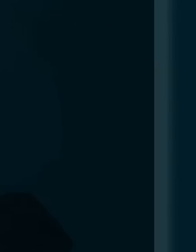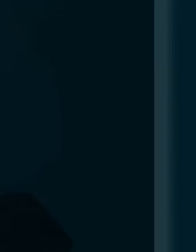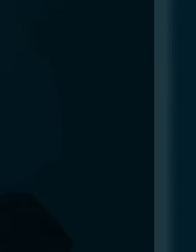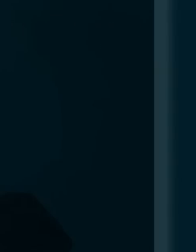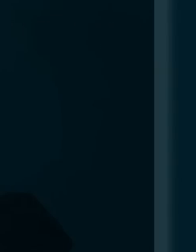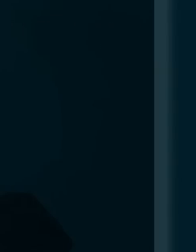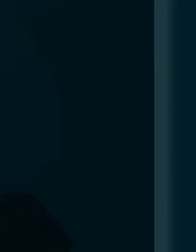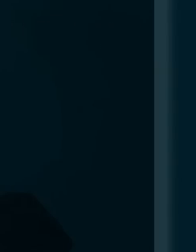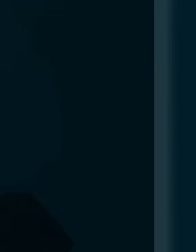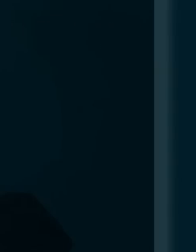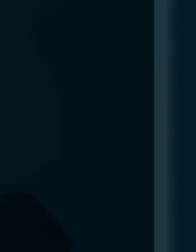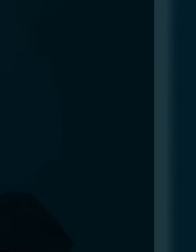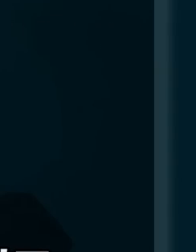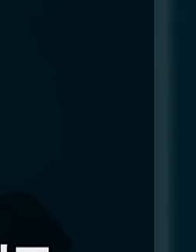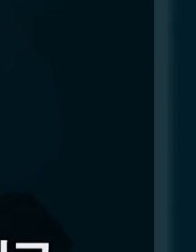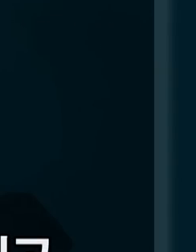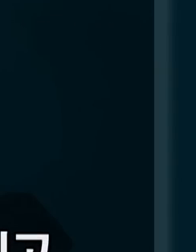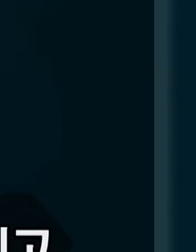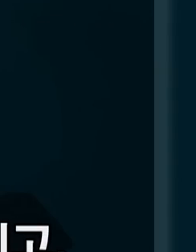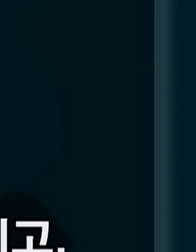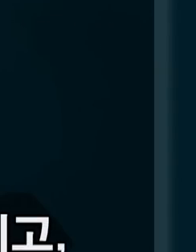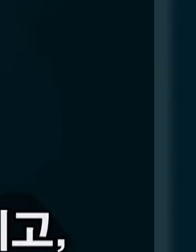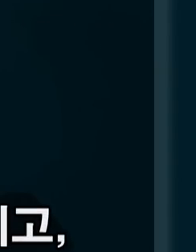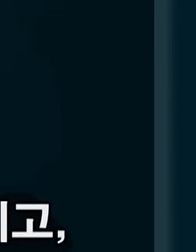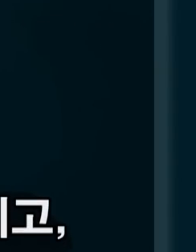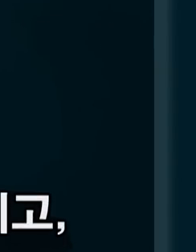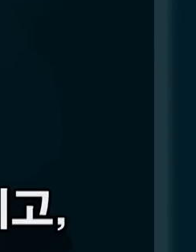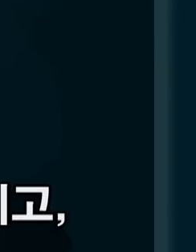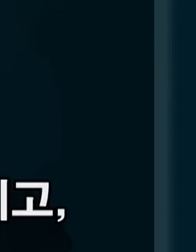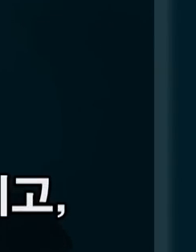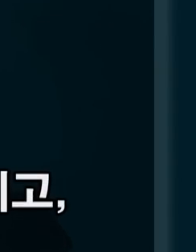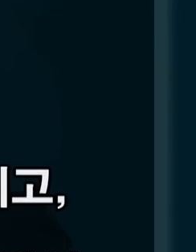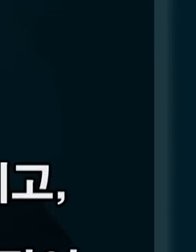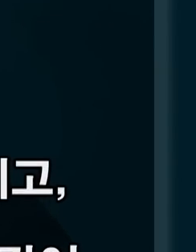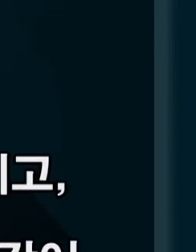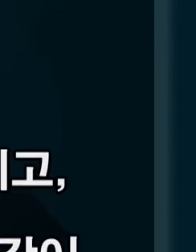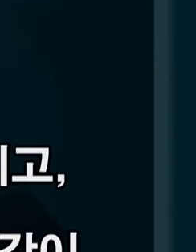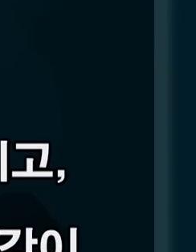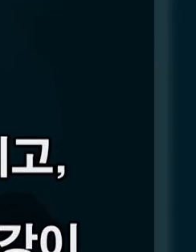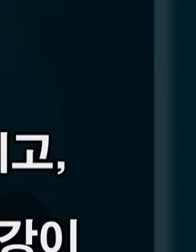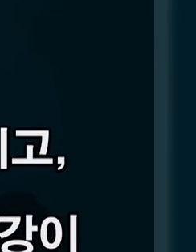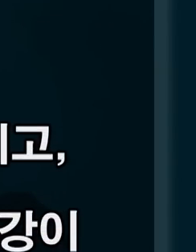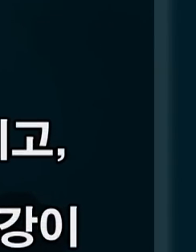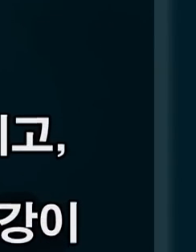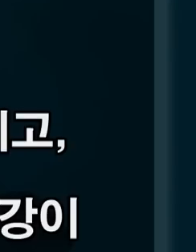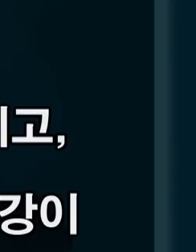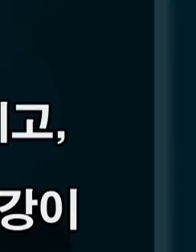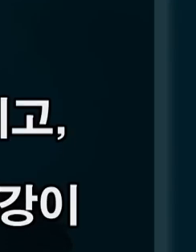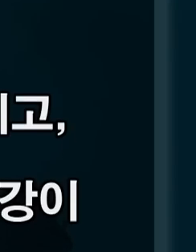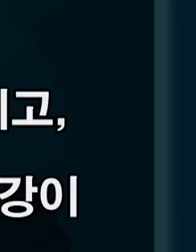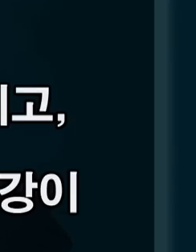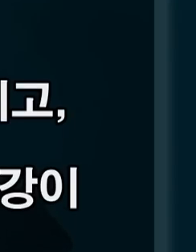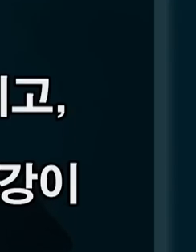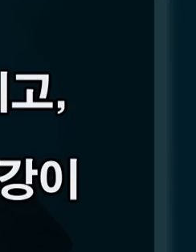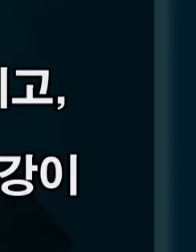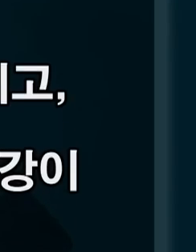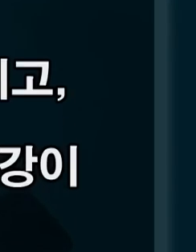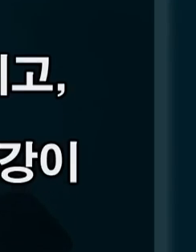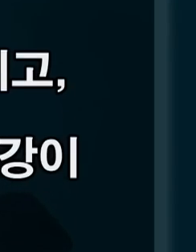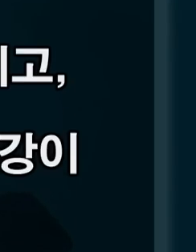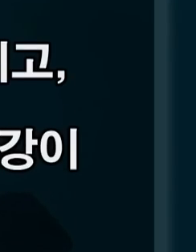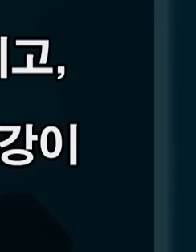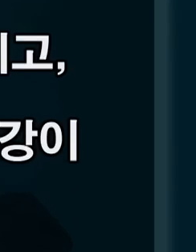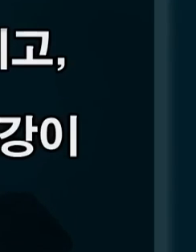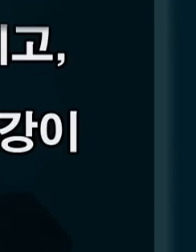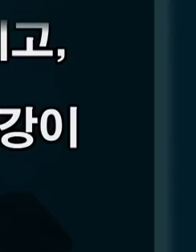여름철 수해를 예방하기 위한 효과적인 대안이 마련되게 하옵소서. 담임 목사님의 영육간에